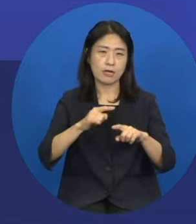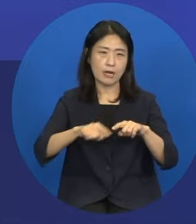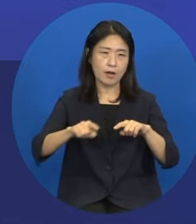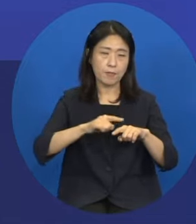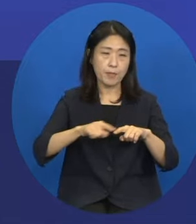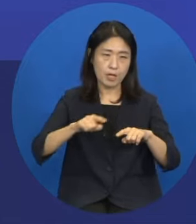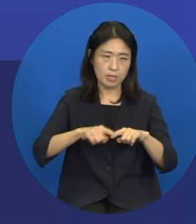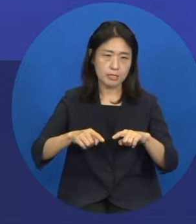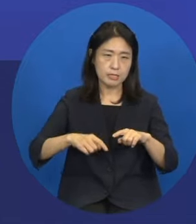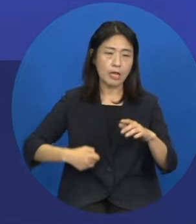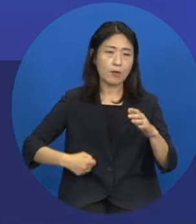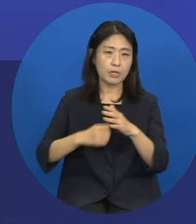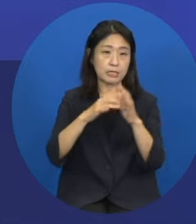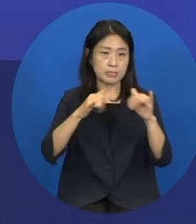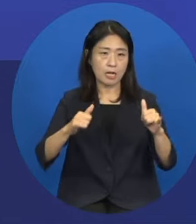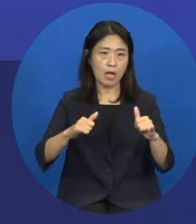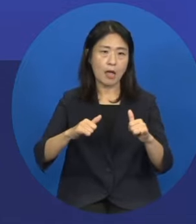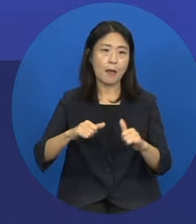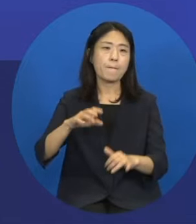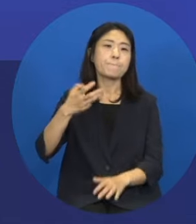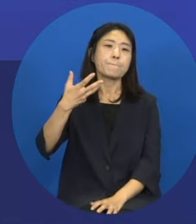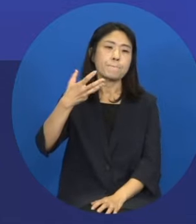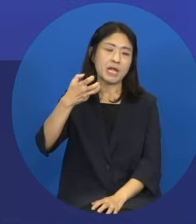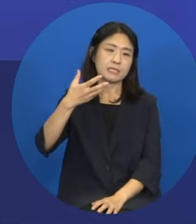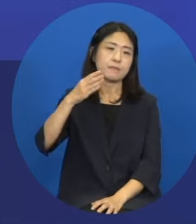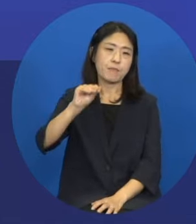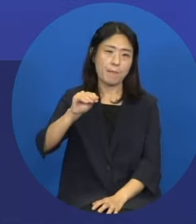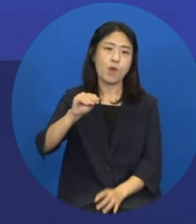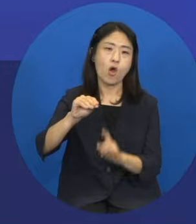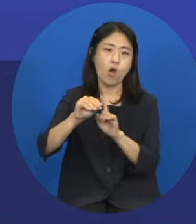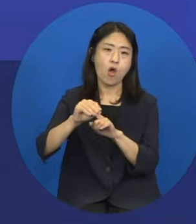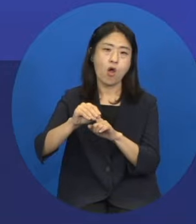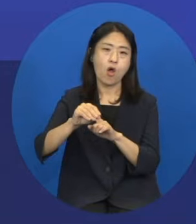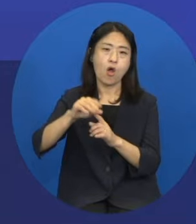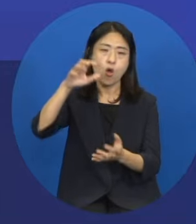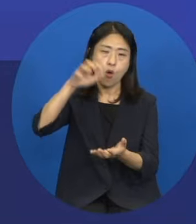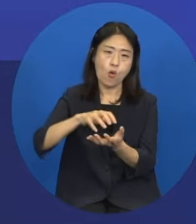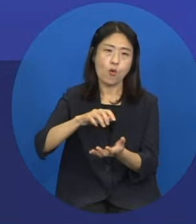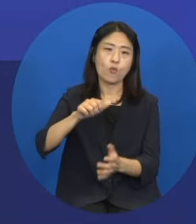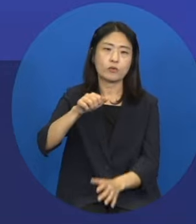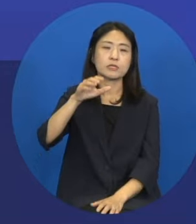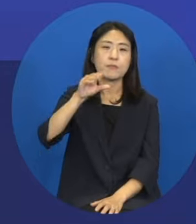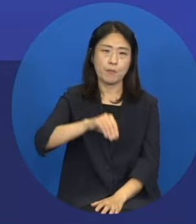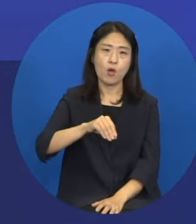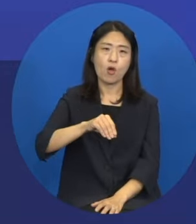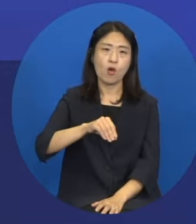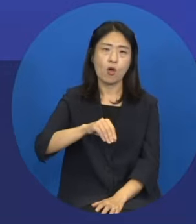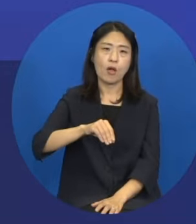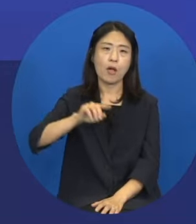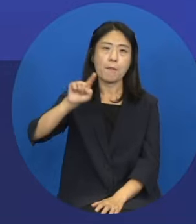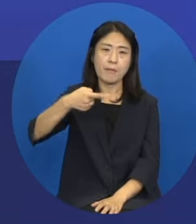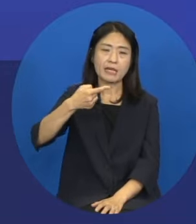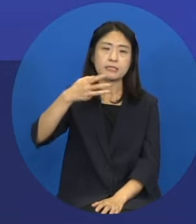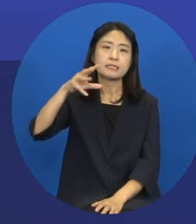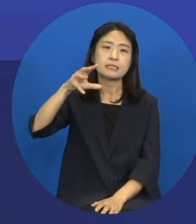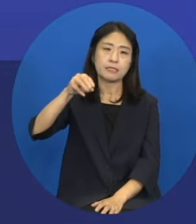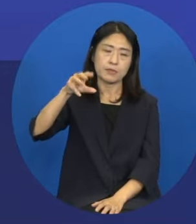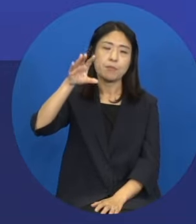유다 사람이 50만 명, 총합 130만 명. 와, 우리나라 이렇게